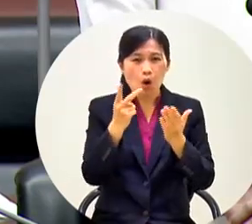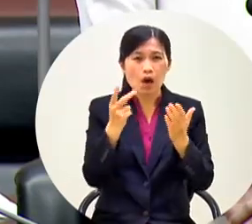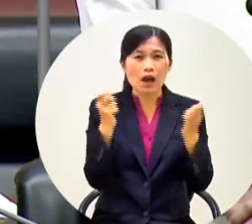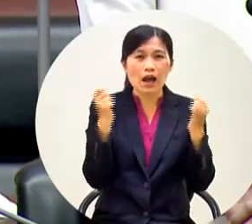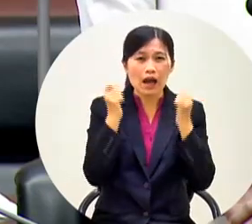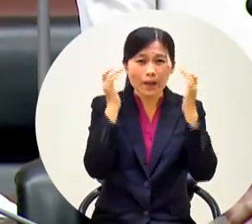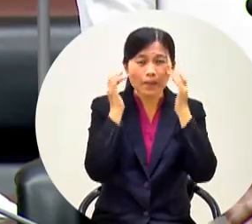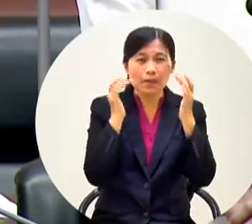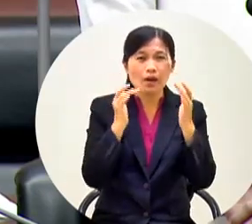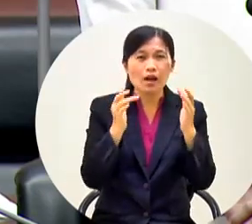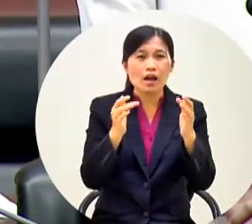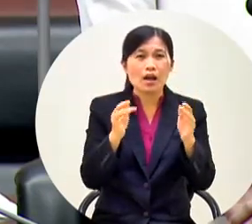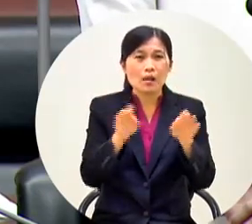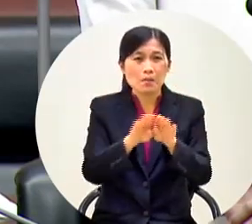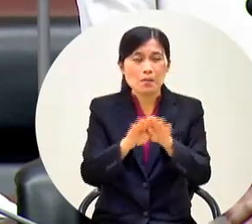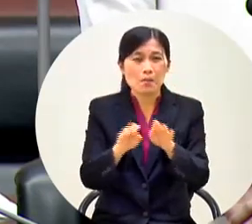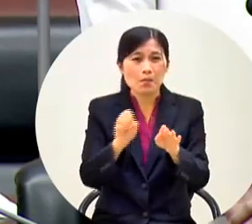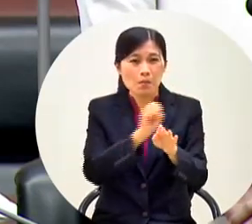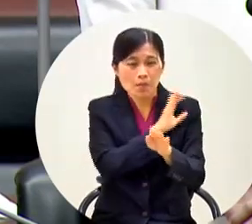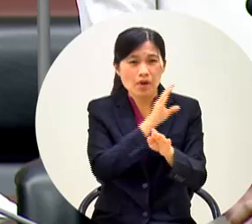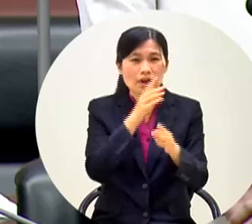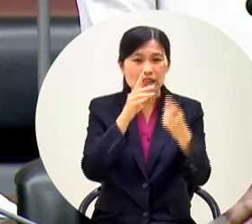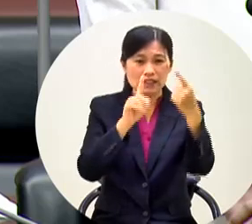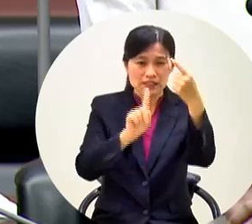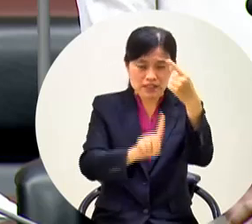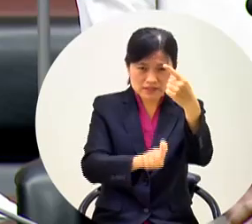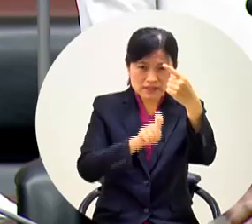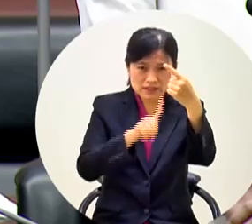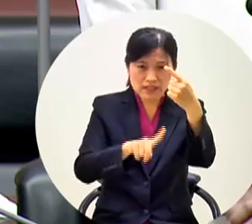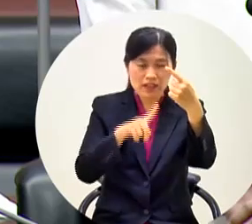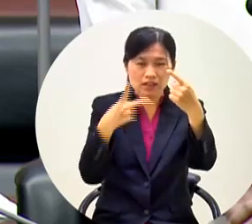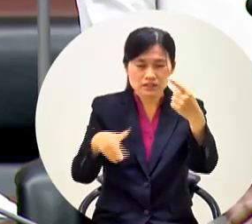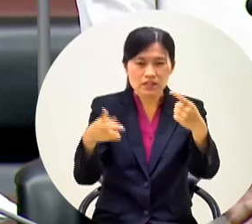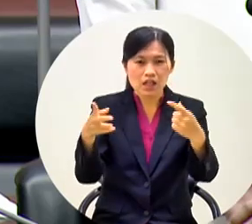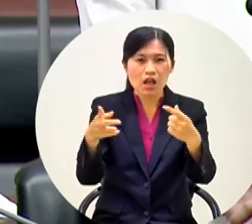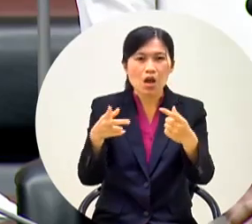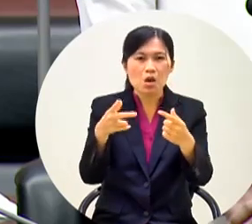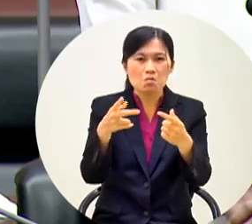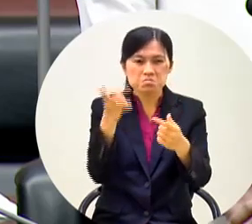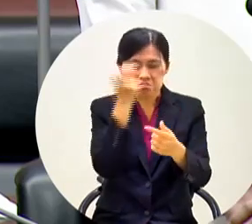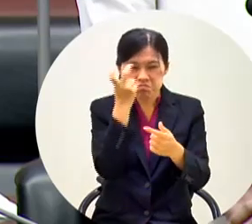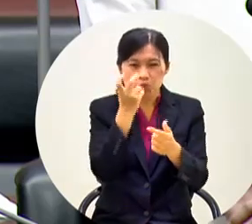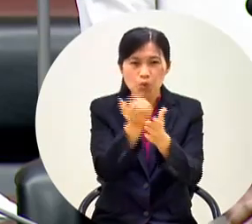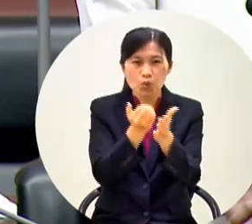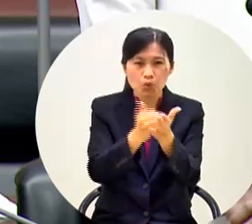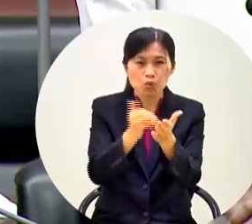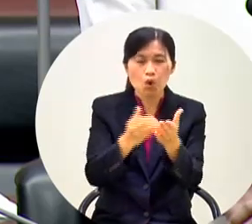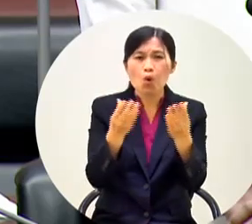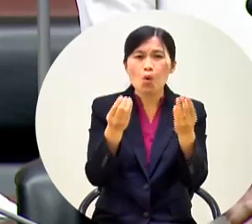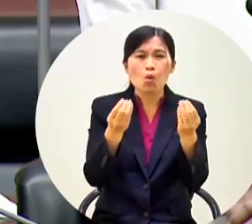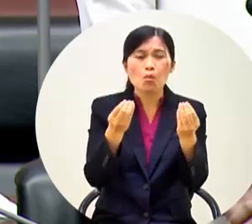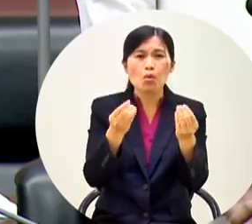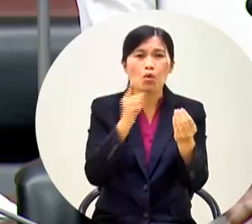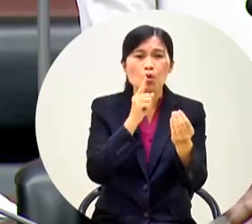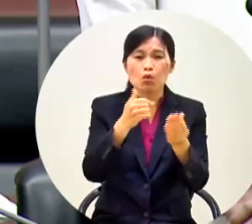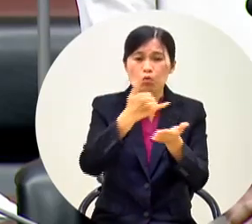预算。民进党团很清楚的要求，没有人要求退回预算，请黄柏麟不要混淆视